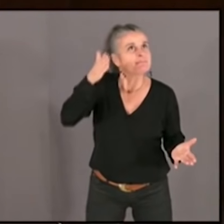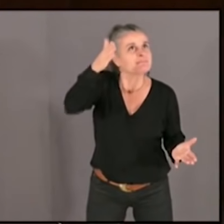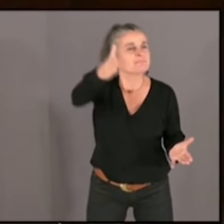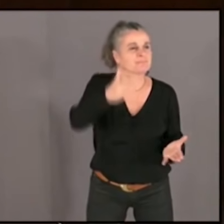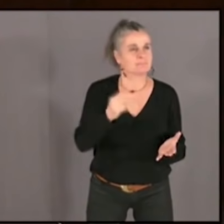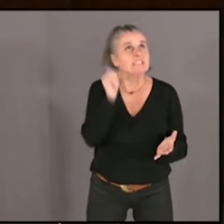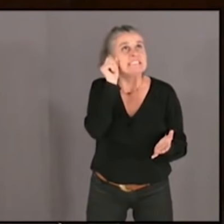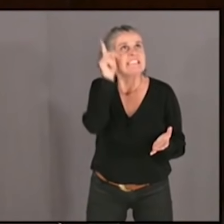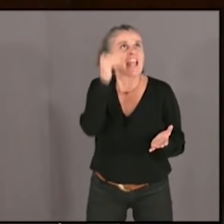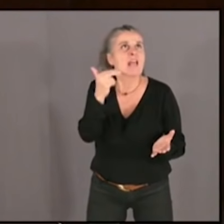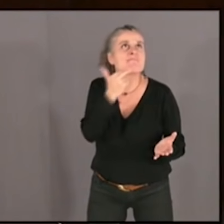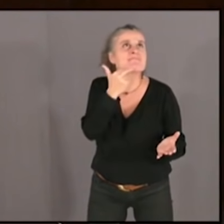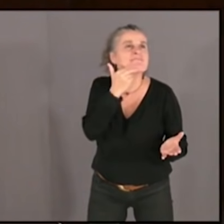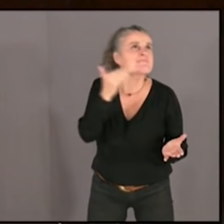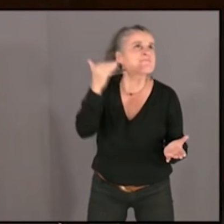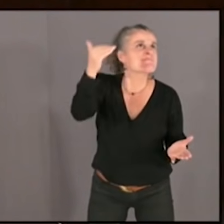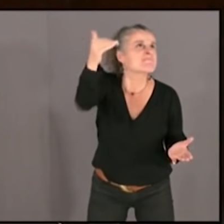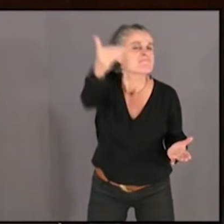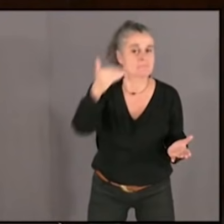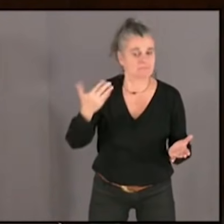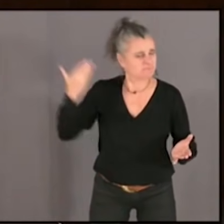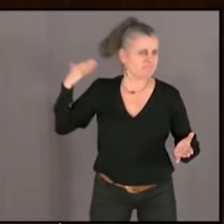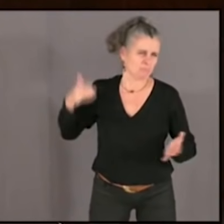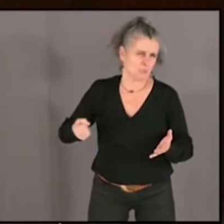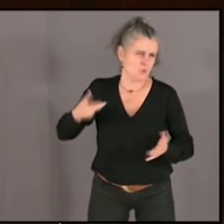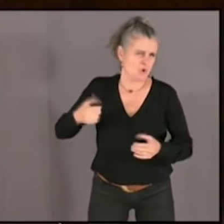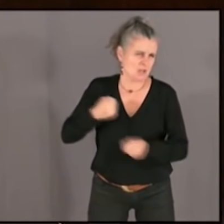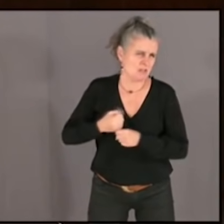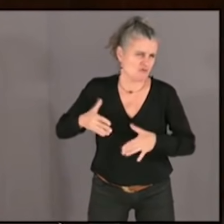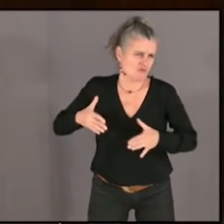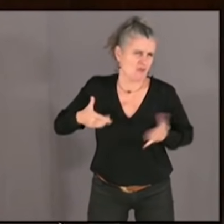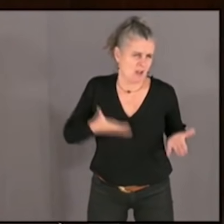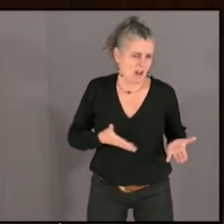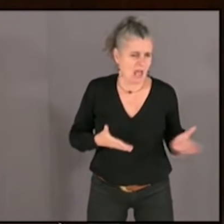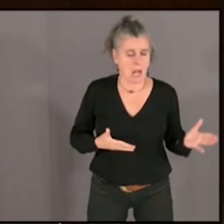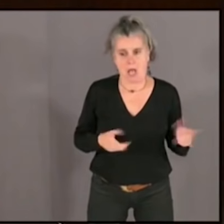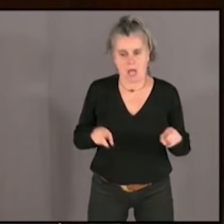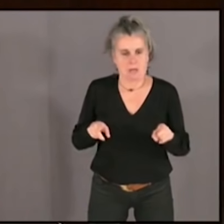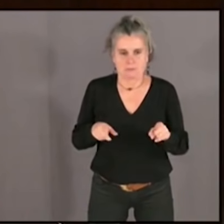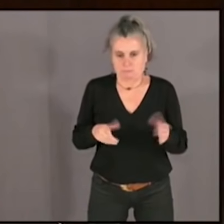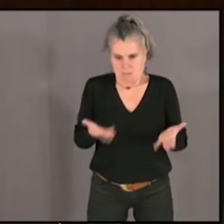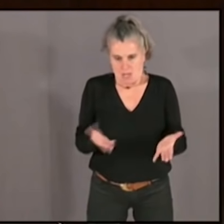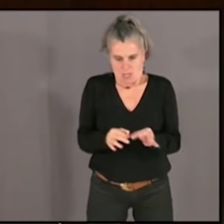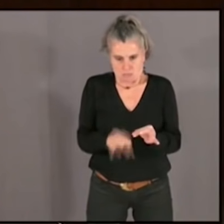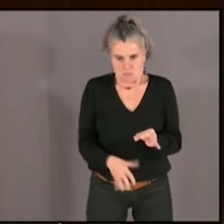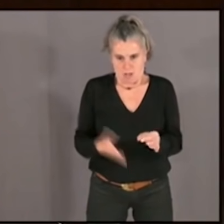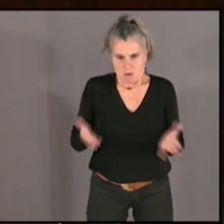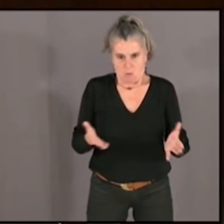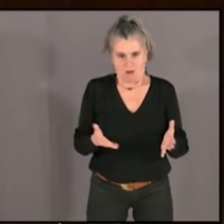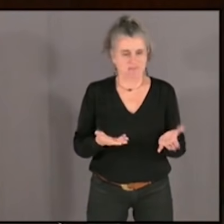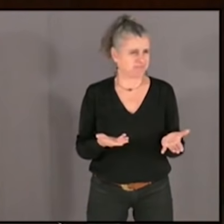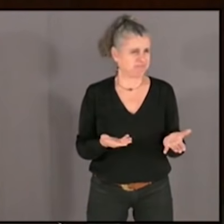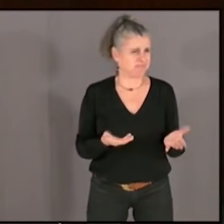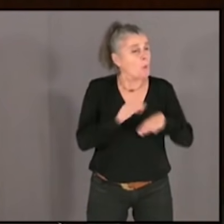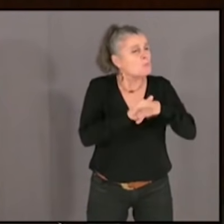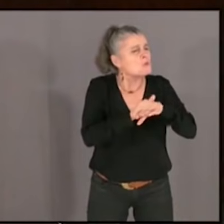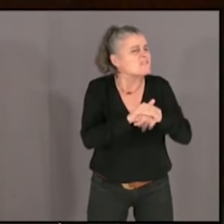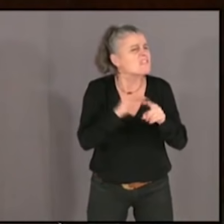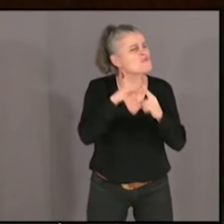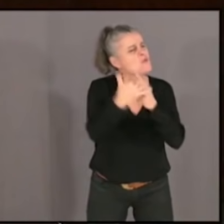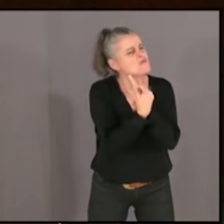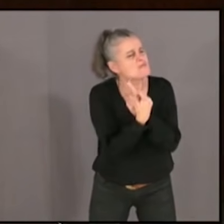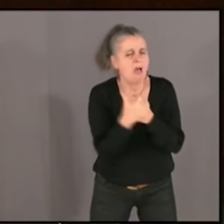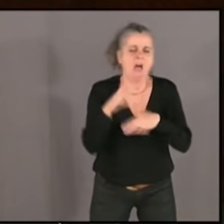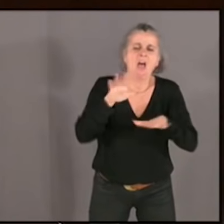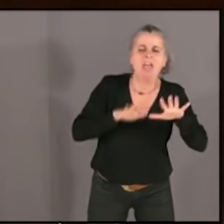dizaines d'années, qui consiste à vous et à nous auto-flageller, à appliquer une politique seulement sociale, à considérer